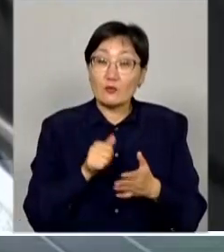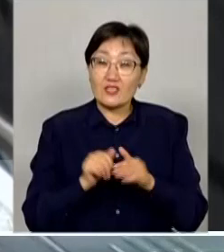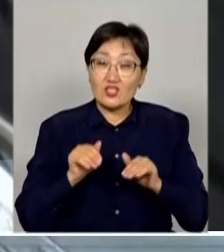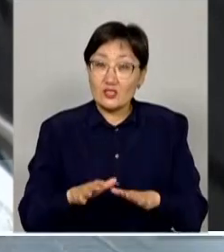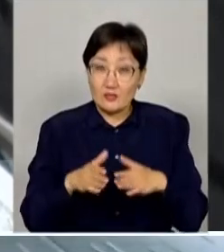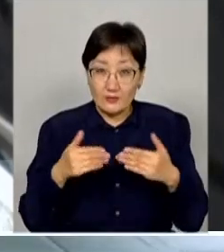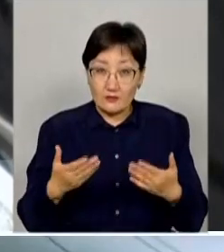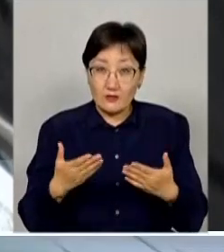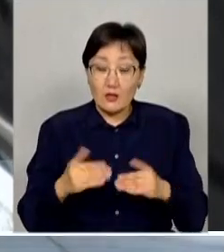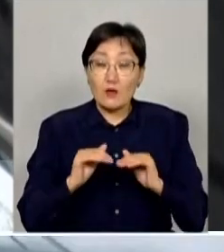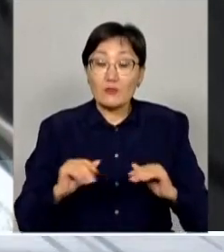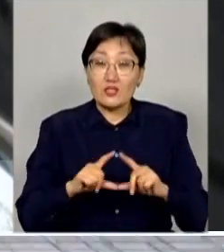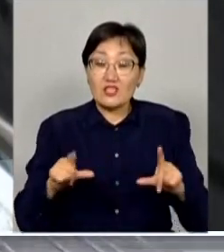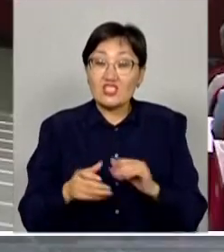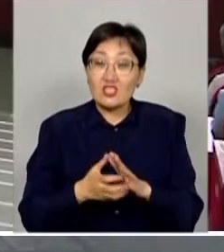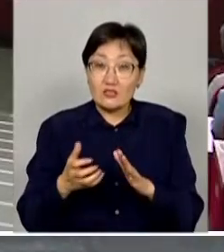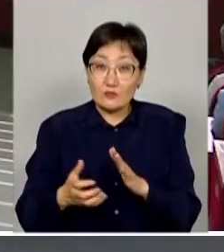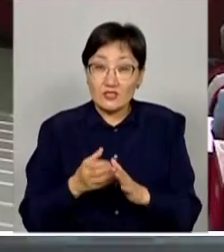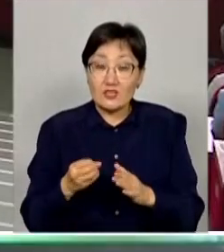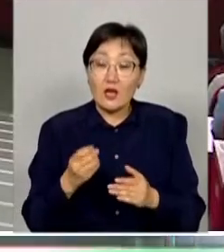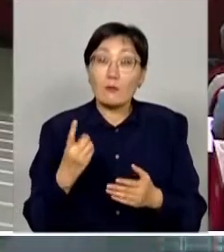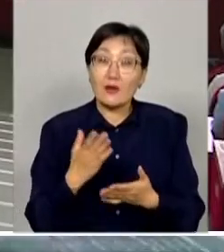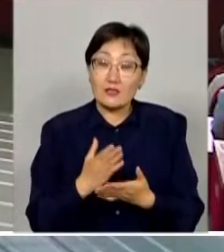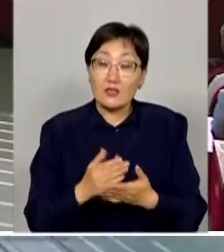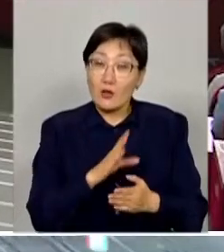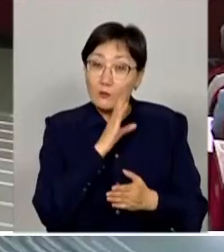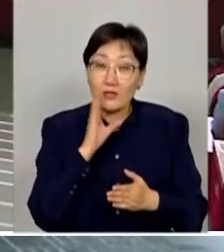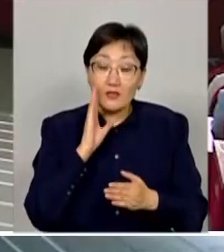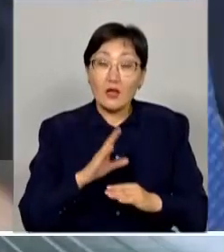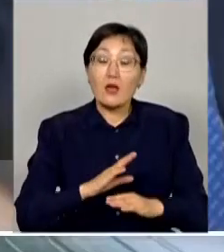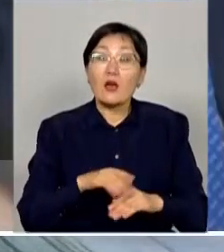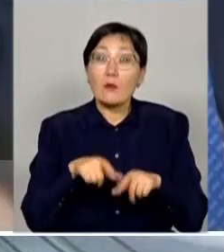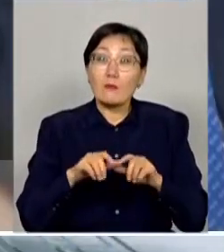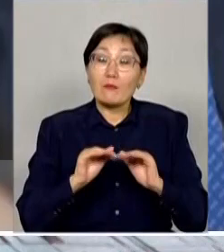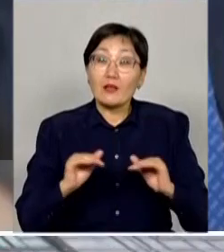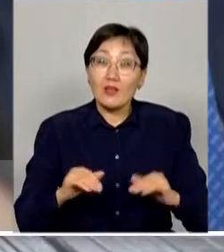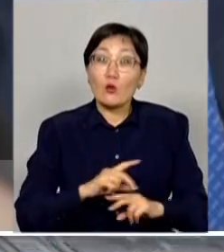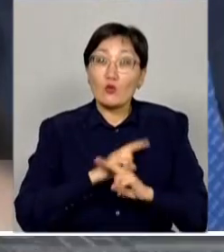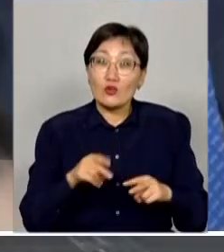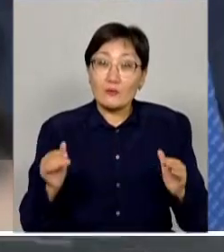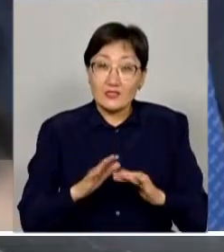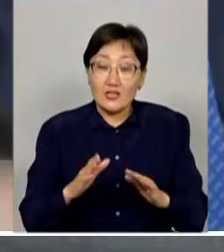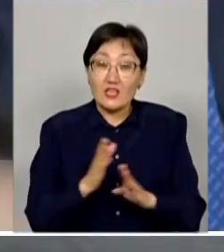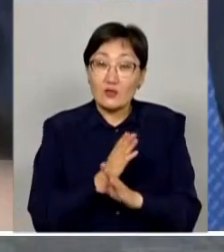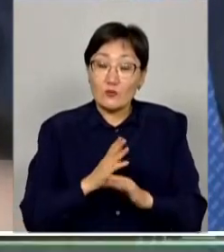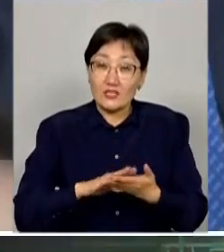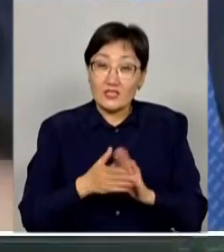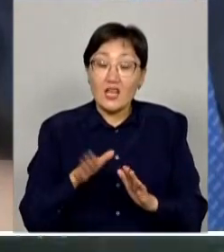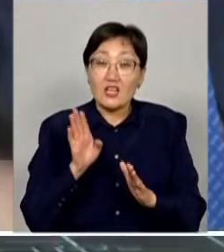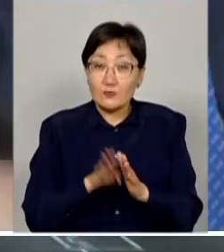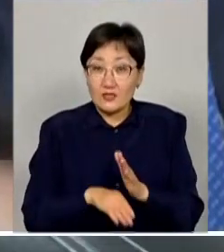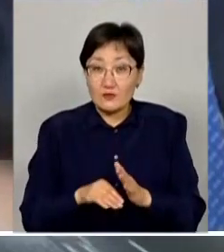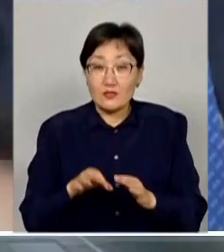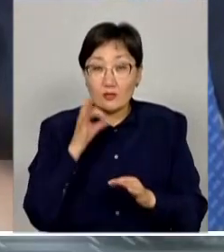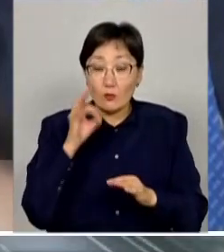шешімін таппаған. Балабақша жетіспеушілігі тағы бар, ана мен бала өлімі азаймаған. Оған өңірдегі экологиялық ахуалдың нашарлығы,